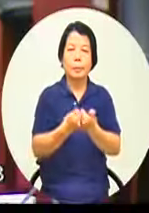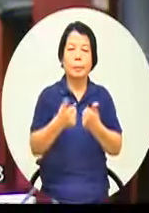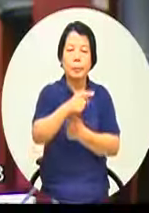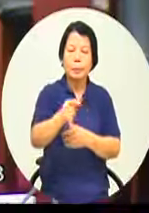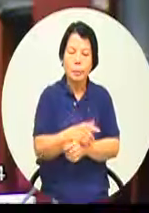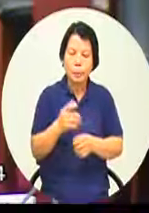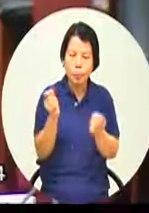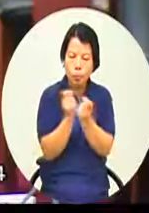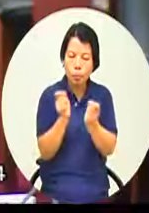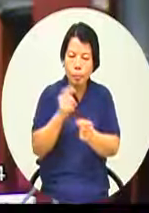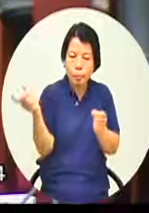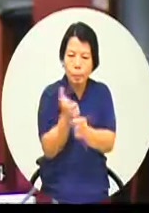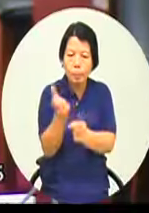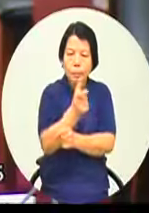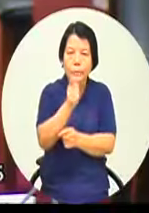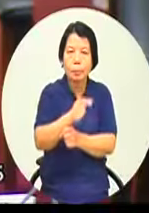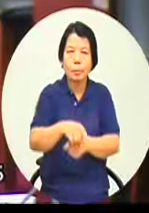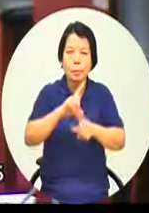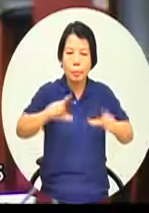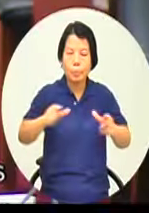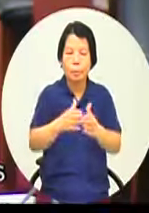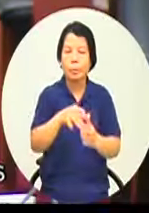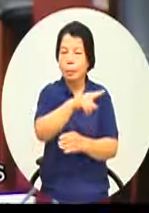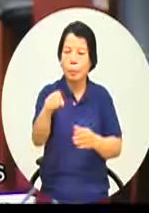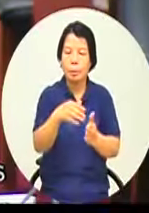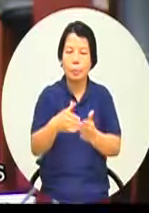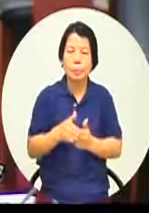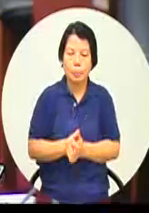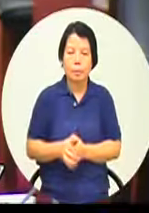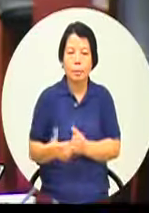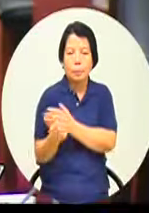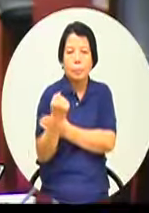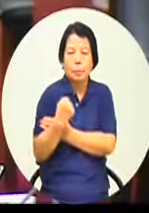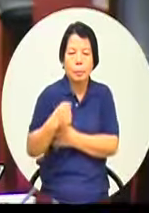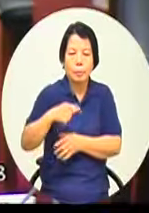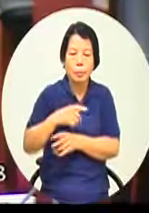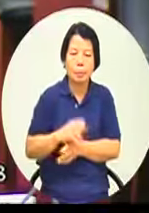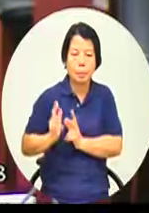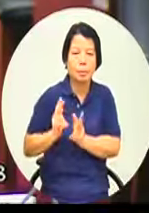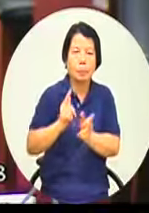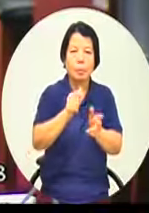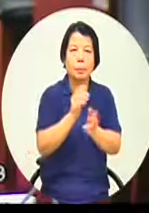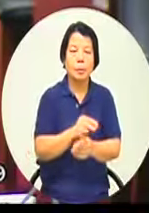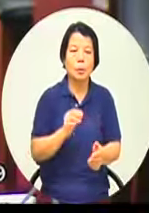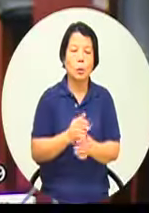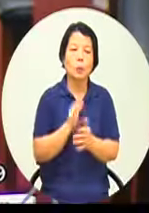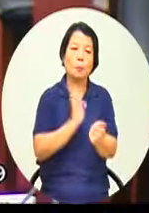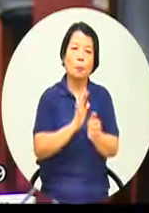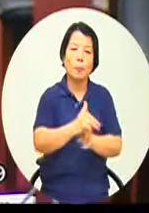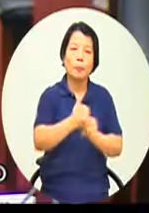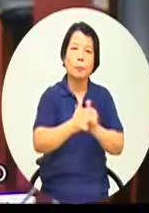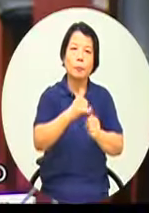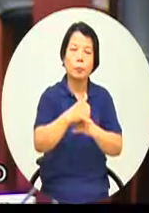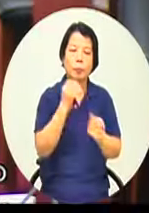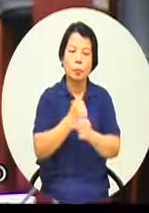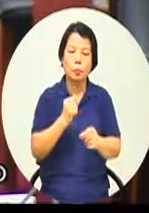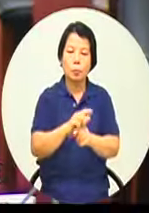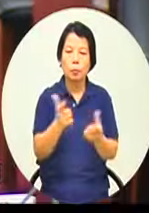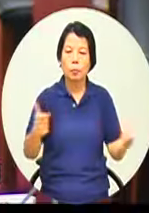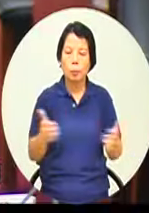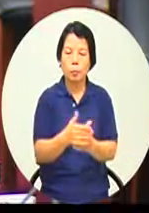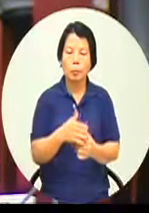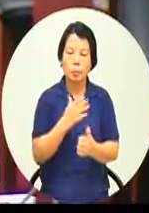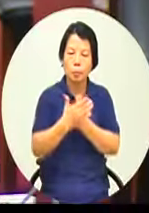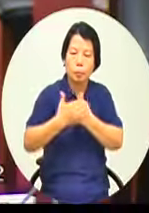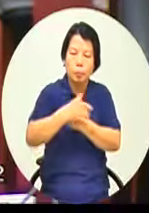灾里面哦，大家真的是冒着风雨，然后冒着生命危险哦，为我们市民朋友做任何事项的把关，尤其